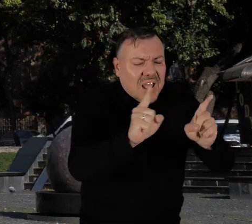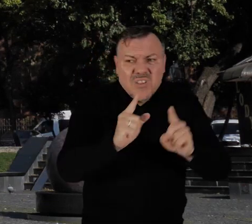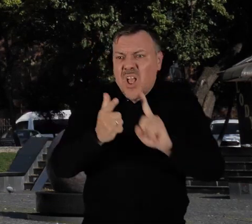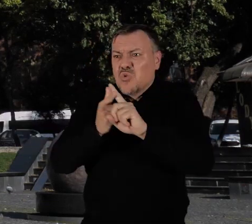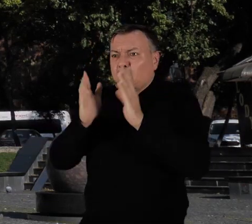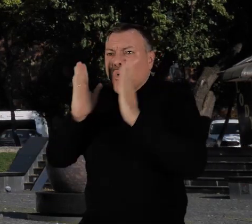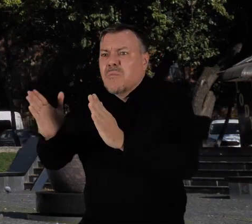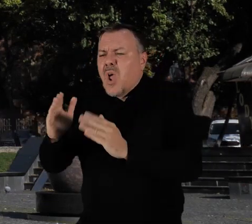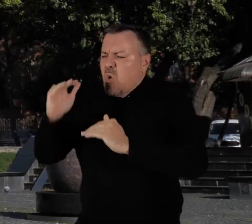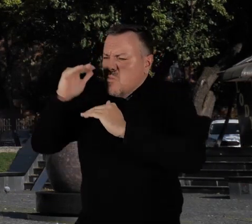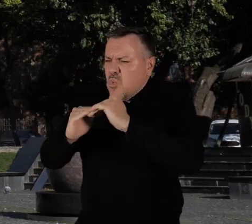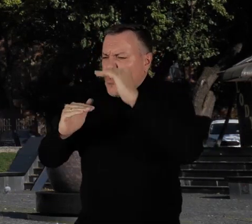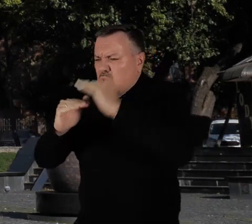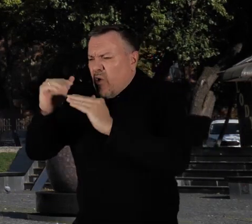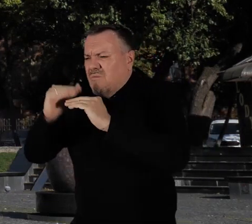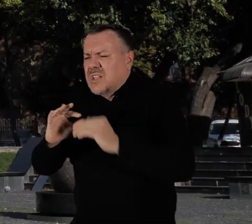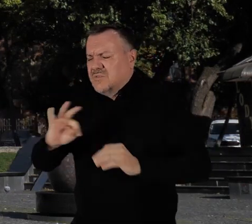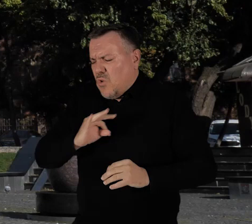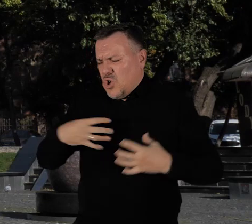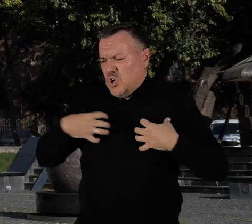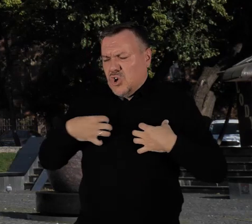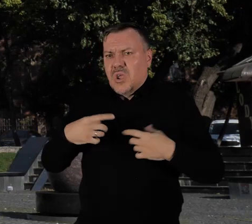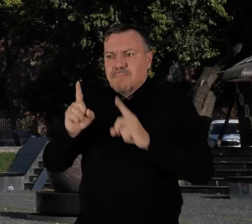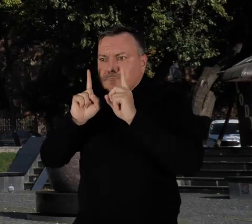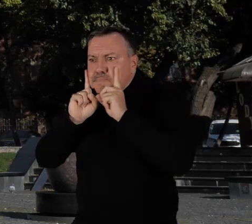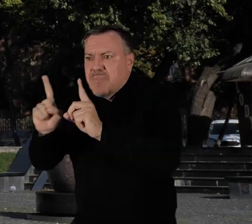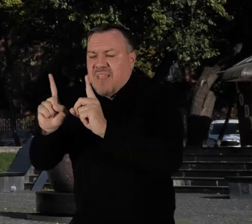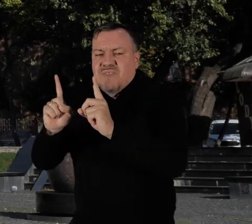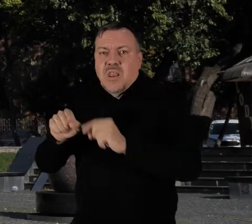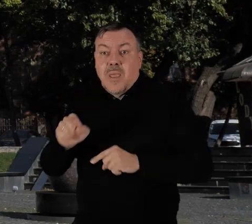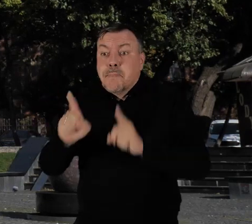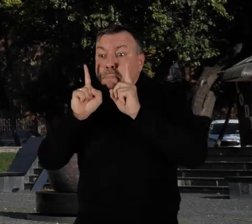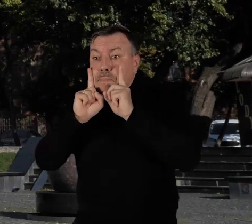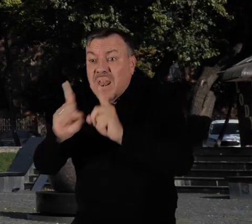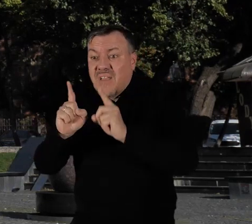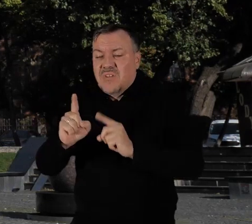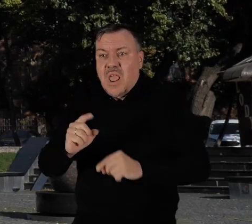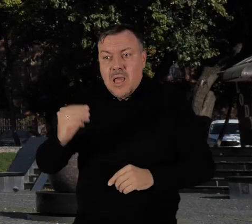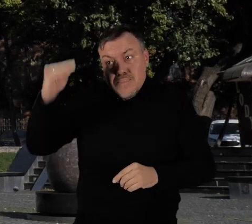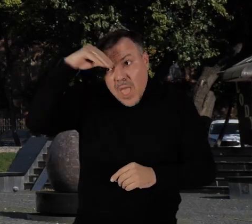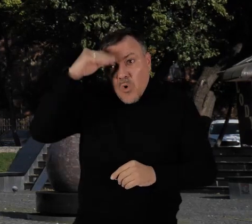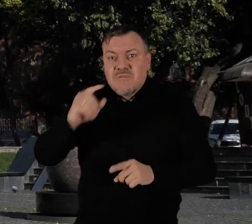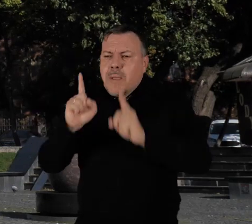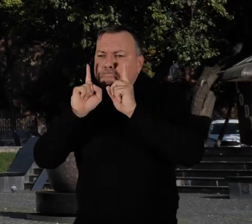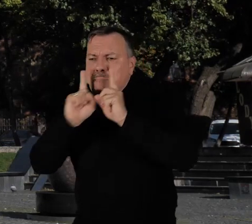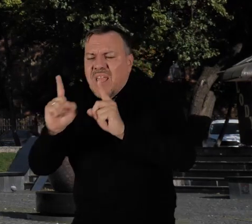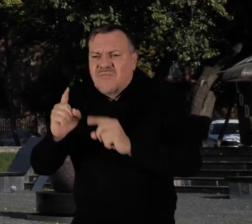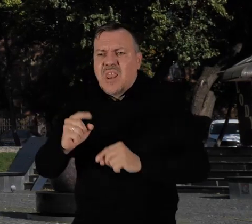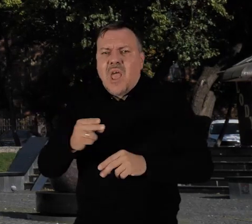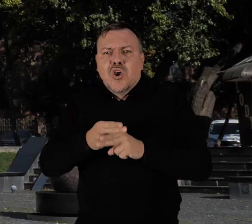drugie, bardziej osobiste – budować swoje życie na prawdzie. Prawdzie naukowej i prawdzie